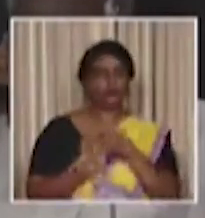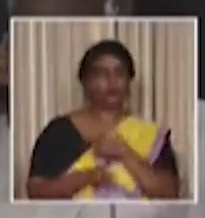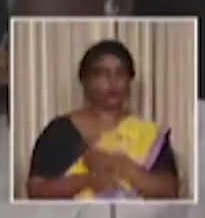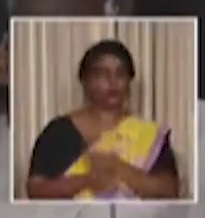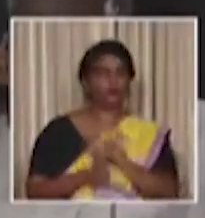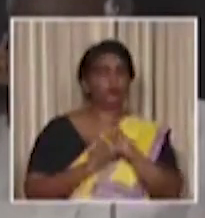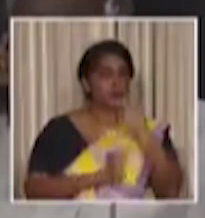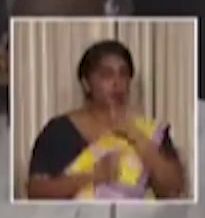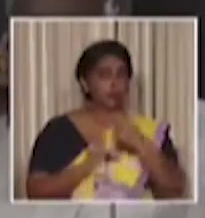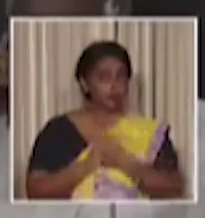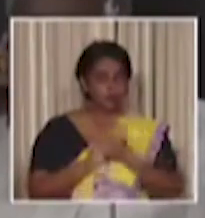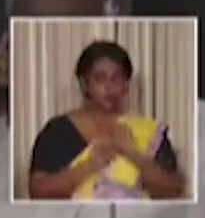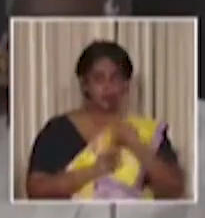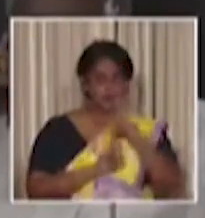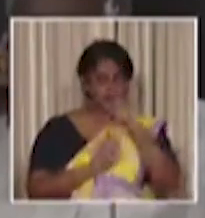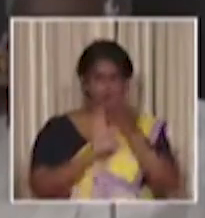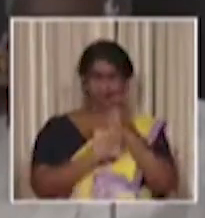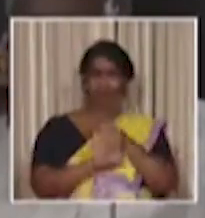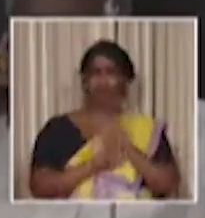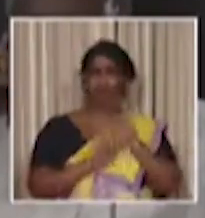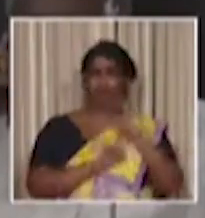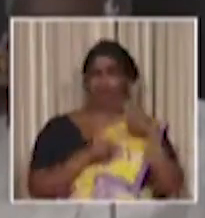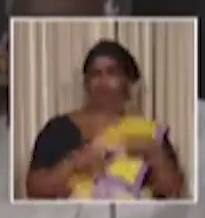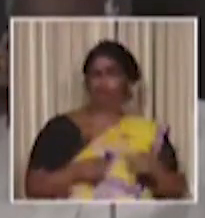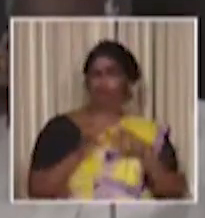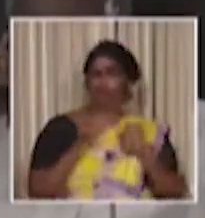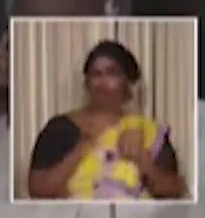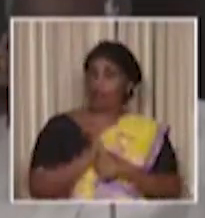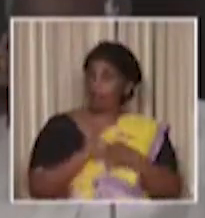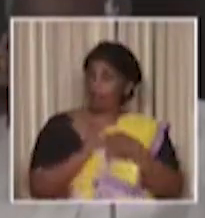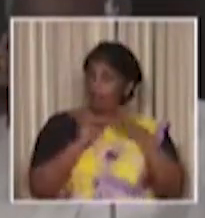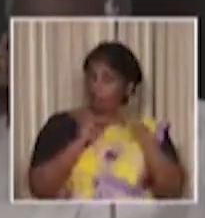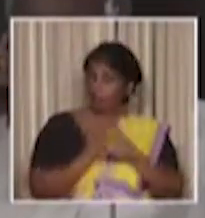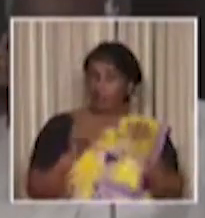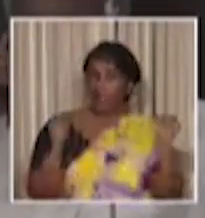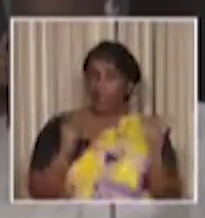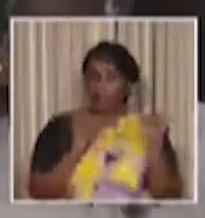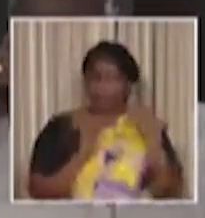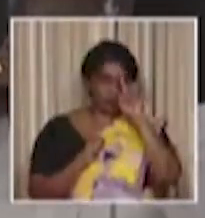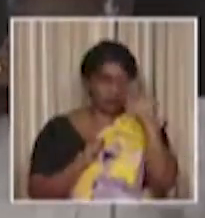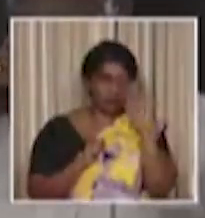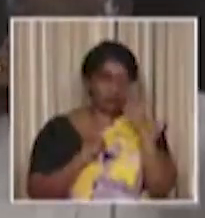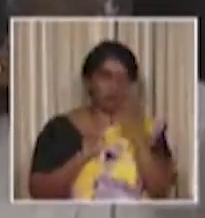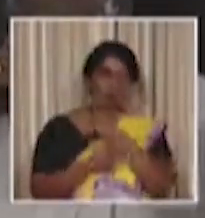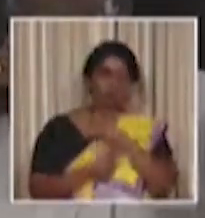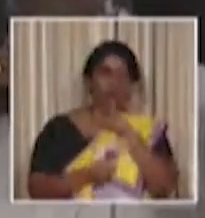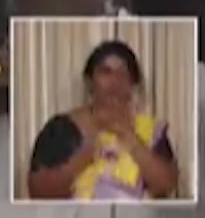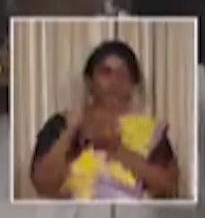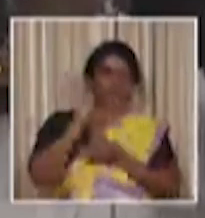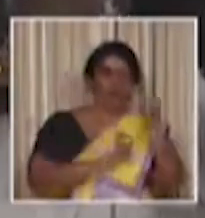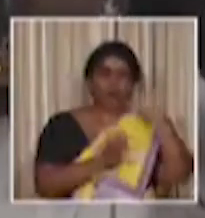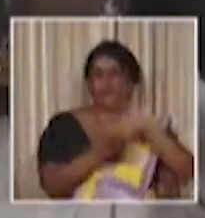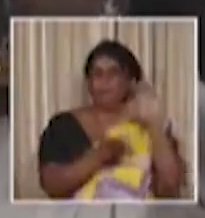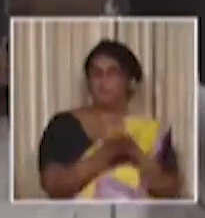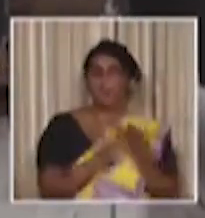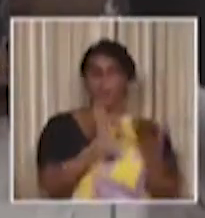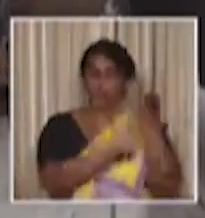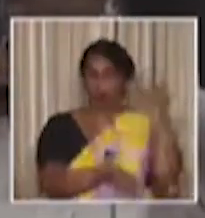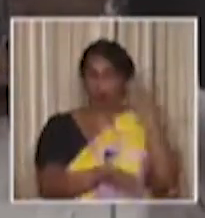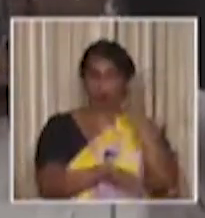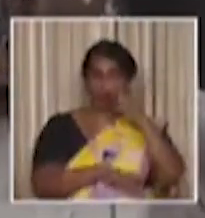ගරු ස්වභාවෙදී. මේ පනත යටතේ ඔය අයිස් මත්ද්‍රව්‍ය කියන ඒවාට එහෙම නඩු දාන්න පුළුවන් කමක් තිබුණේ නැහැ. මොකද